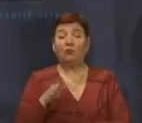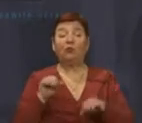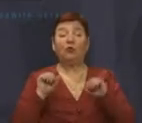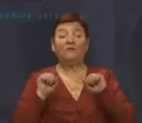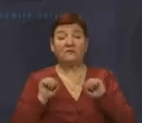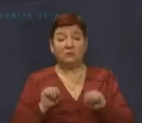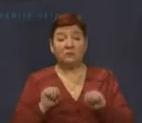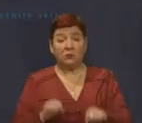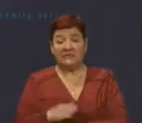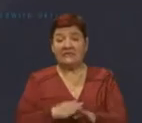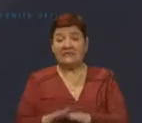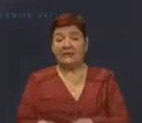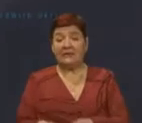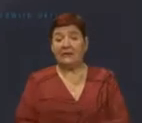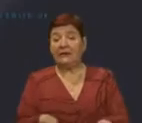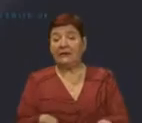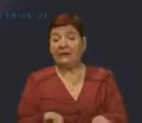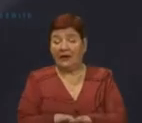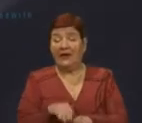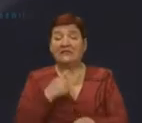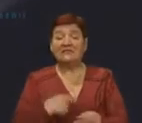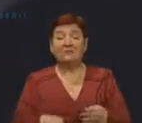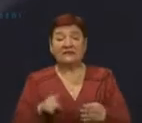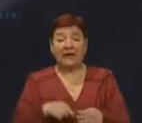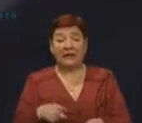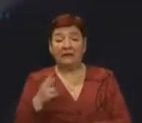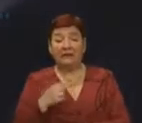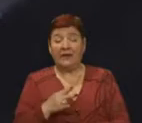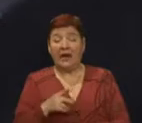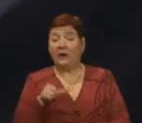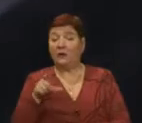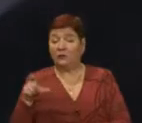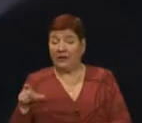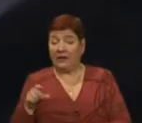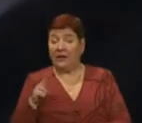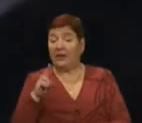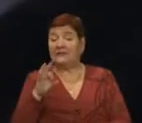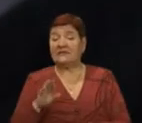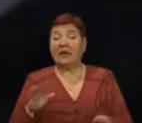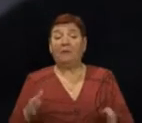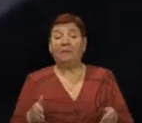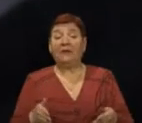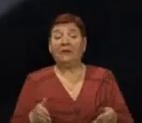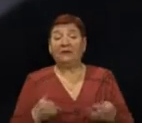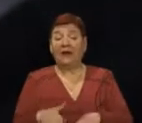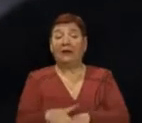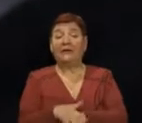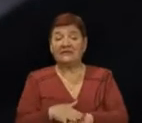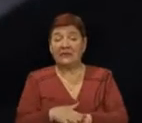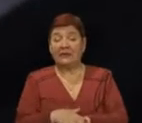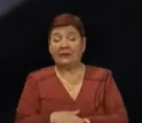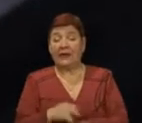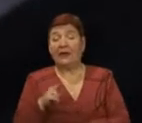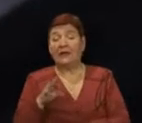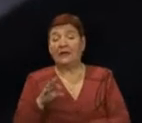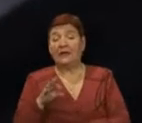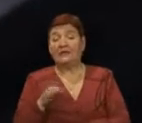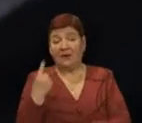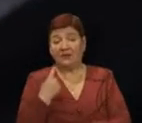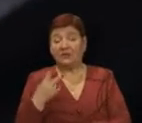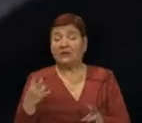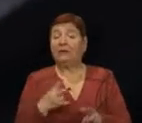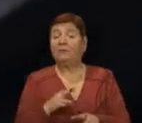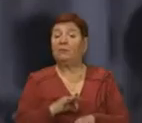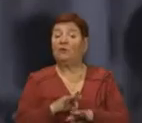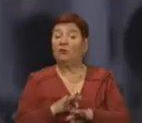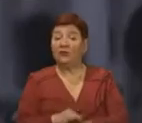змозі здійснити таке ж саме списання для людей. Це теж підтримка населення. Це перше, але це треба